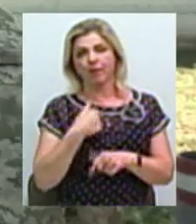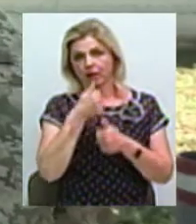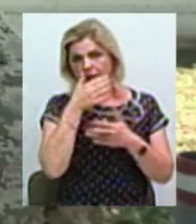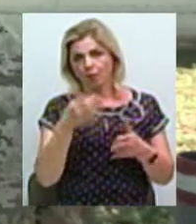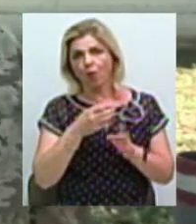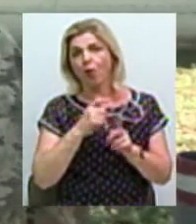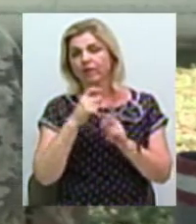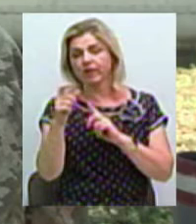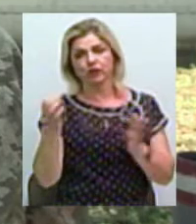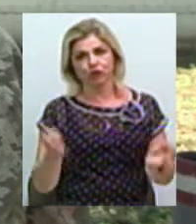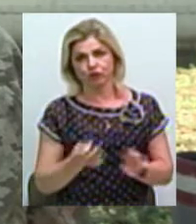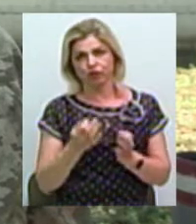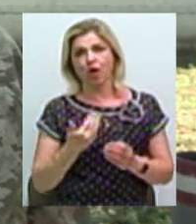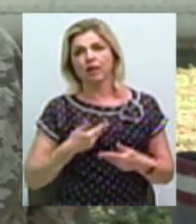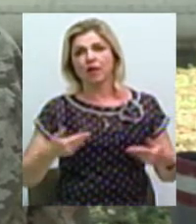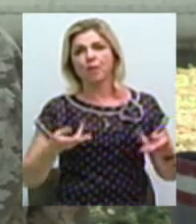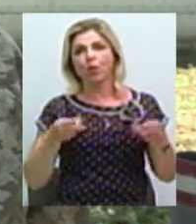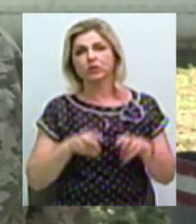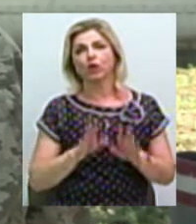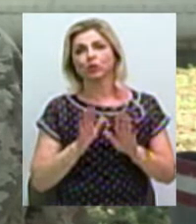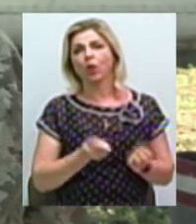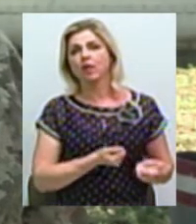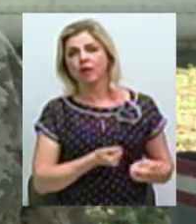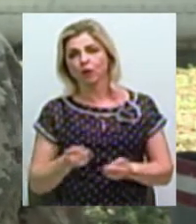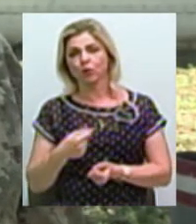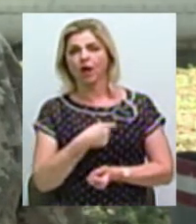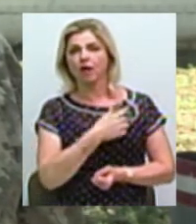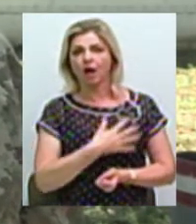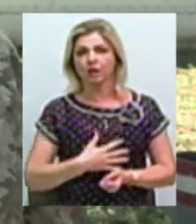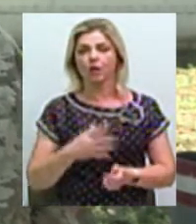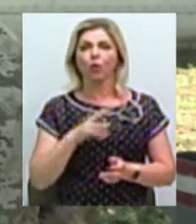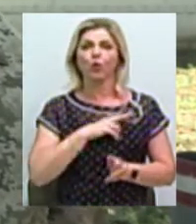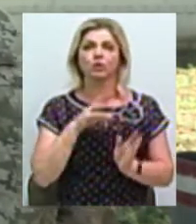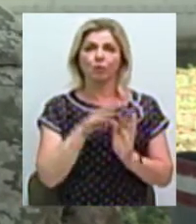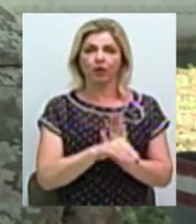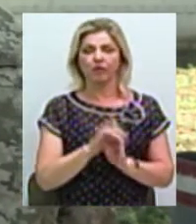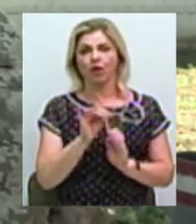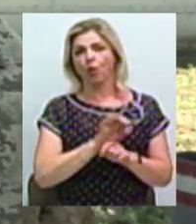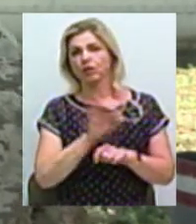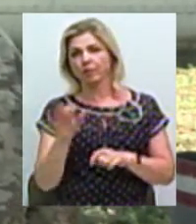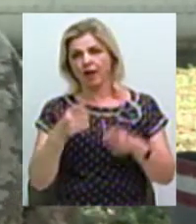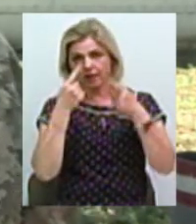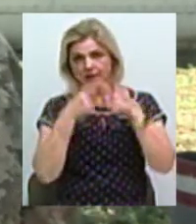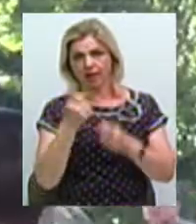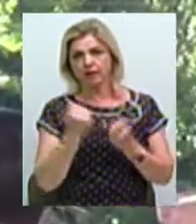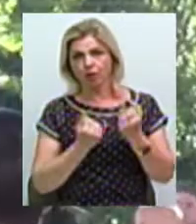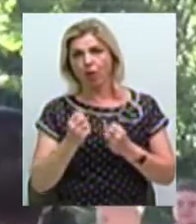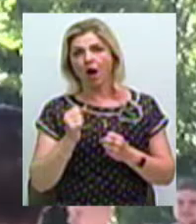нічого. Нам залишалося тільки витягати поранених, убитих, евакуювати техніку. А відповісти ми не